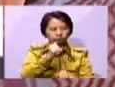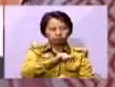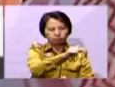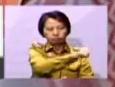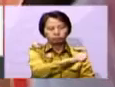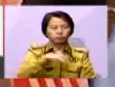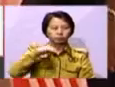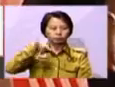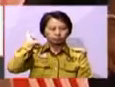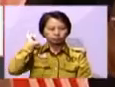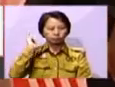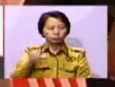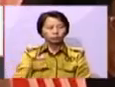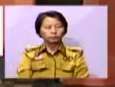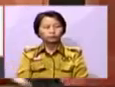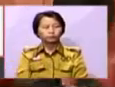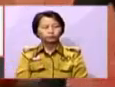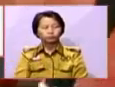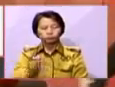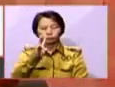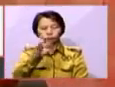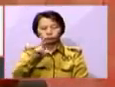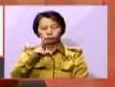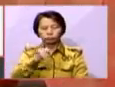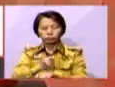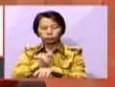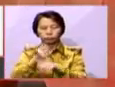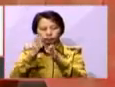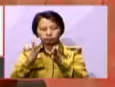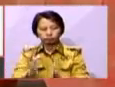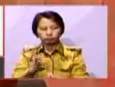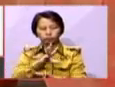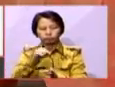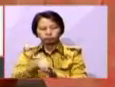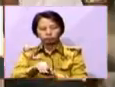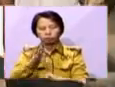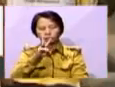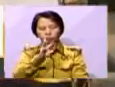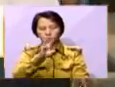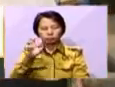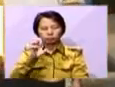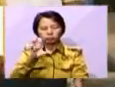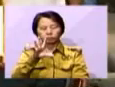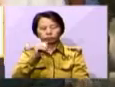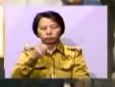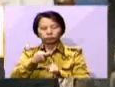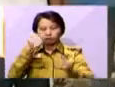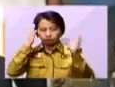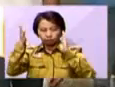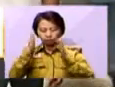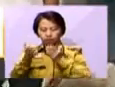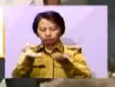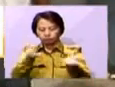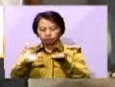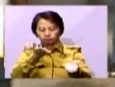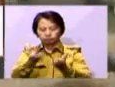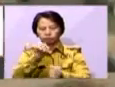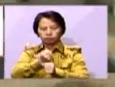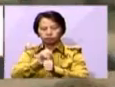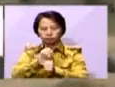semalam. Hampir 7,000 petugas prasarana termasuk lebih 650 dari Malaysia berkhidmat pada